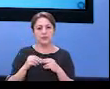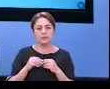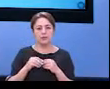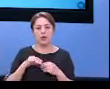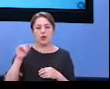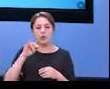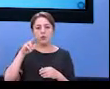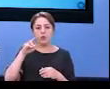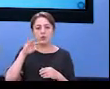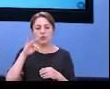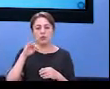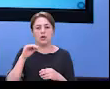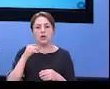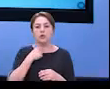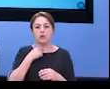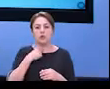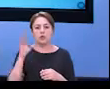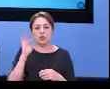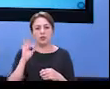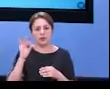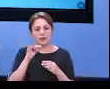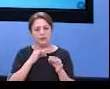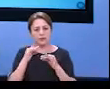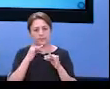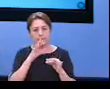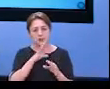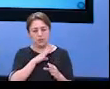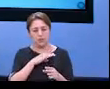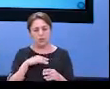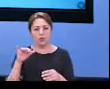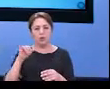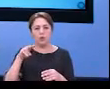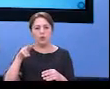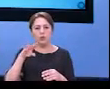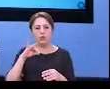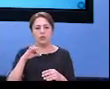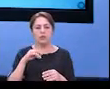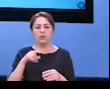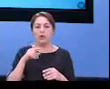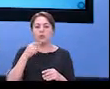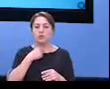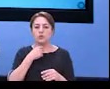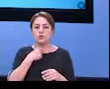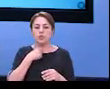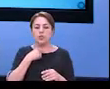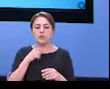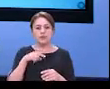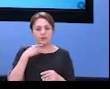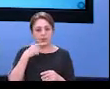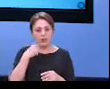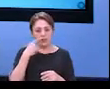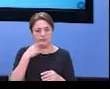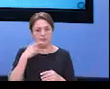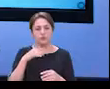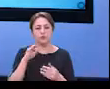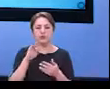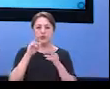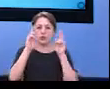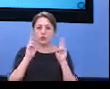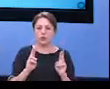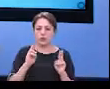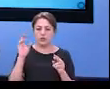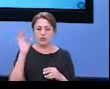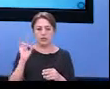bilan unli tovushlar haqida gaplashgan edik. Unli tovushlarning talaffuzi va imlosi haqida bir